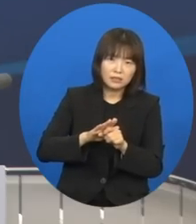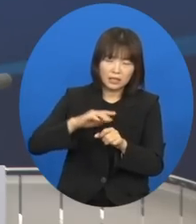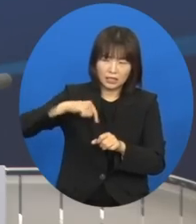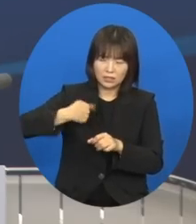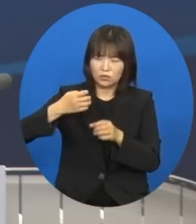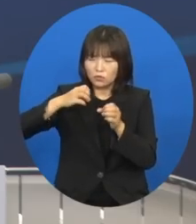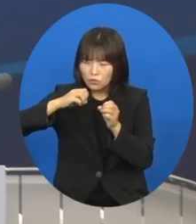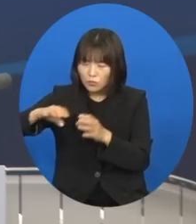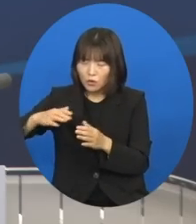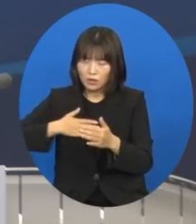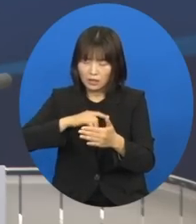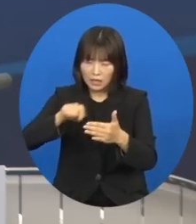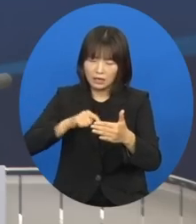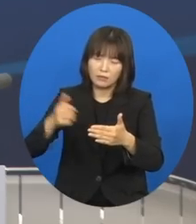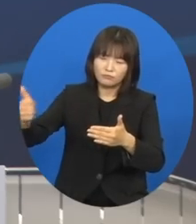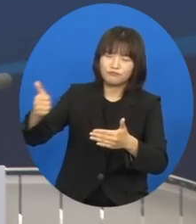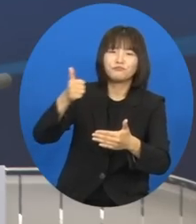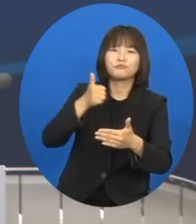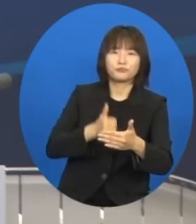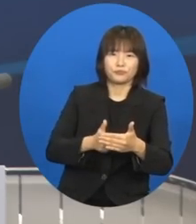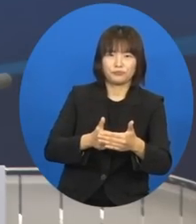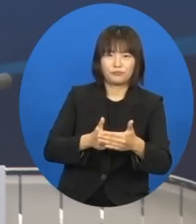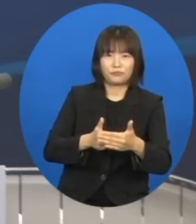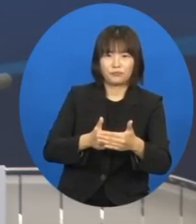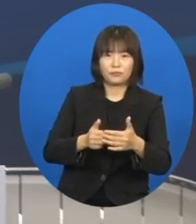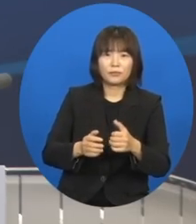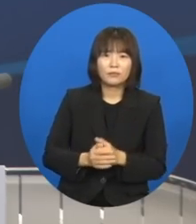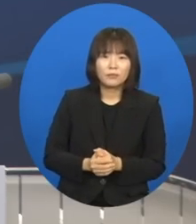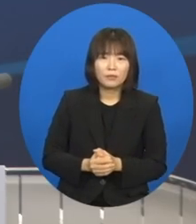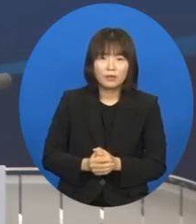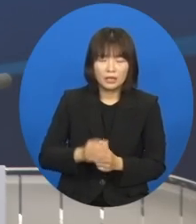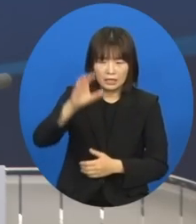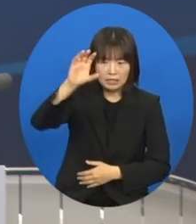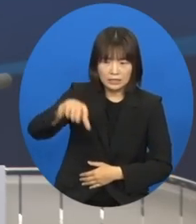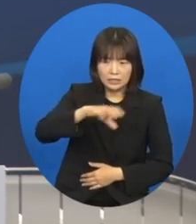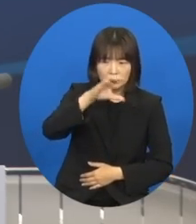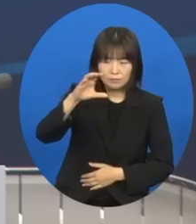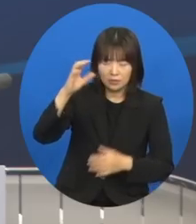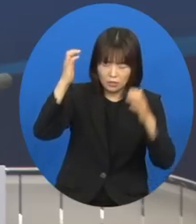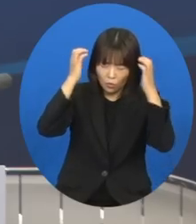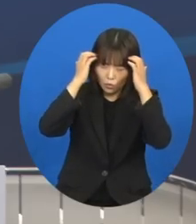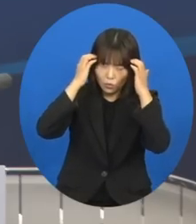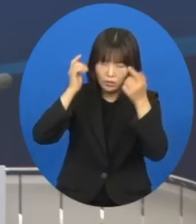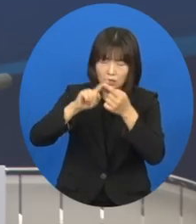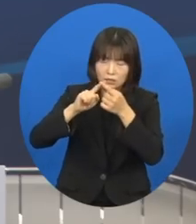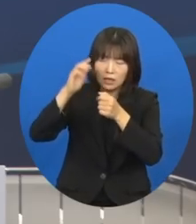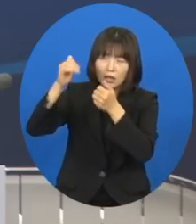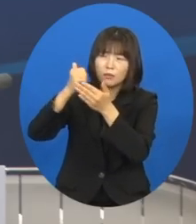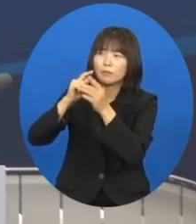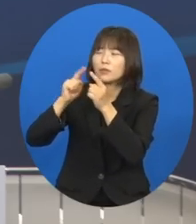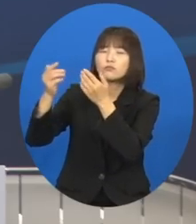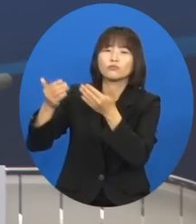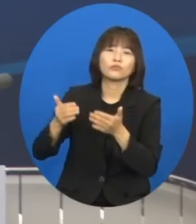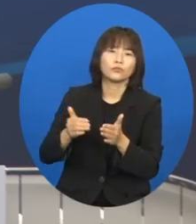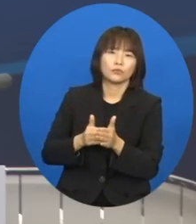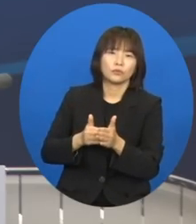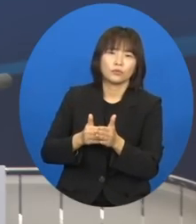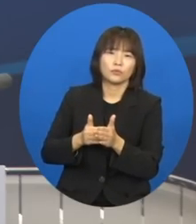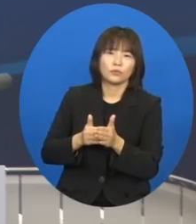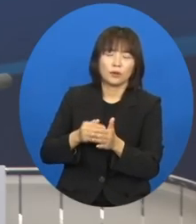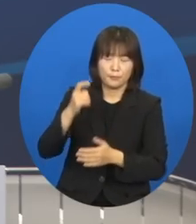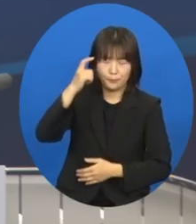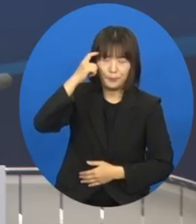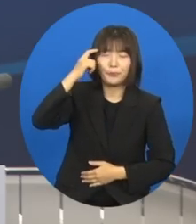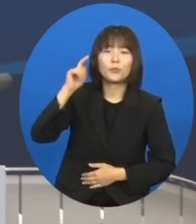안에 들어오셨어요. 그러면서 그 십자가의 고통에 대해서 하나님이 저에게 말씀해 주셨어요. 깨닫게 해주신 게